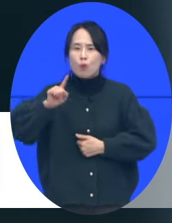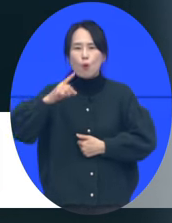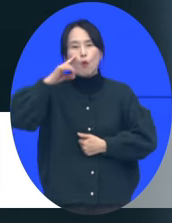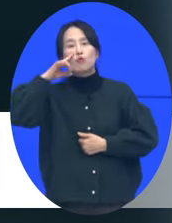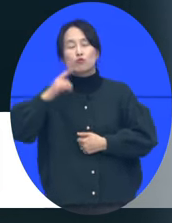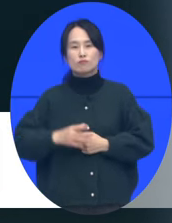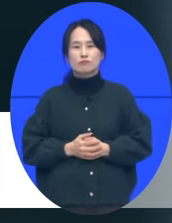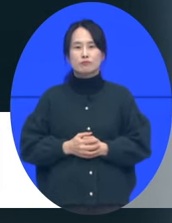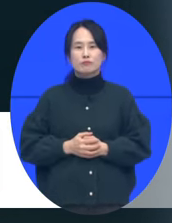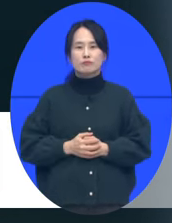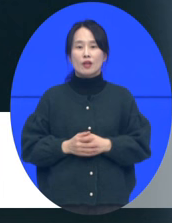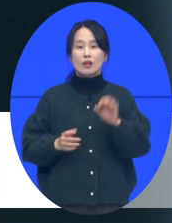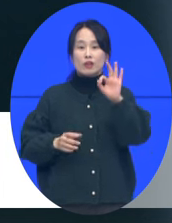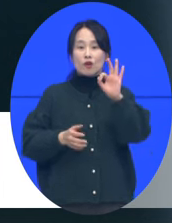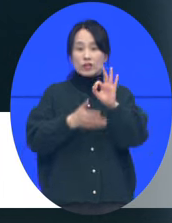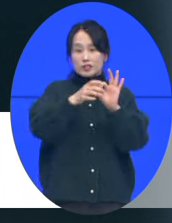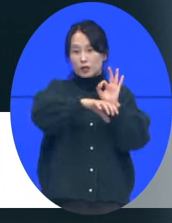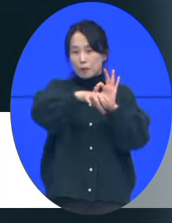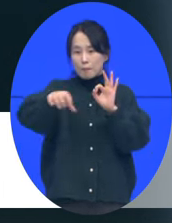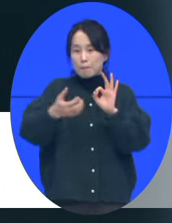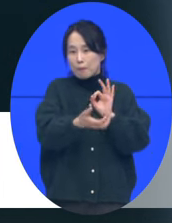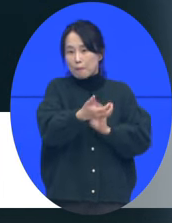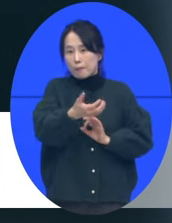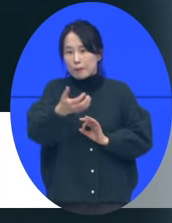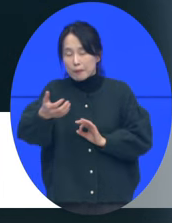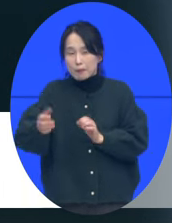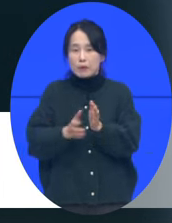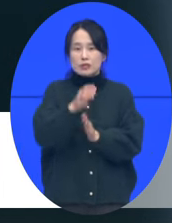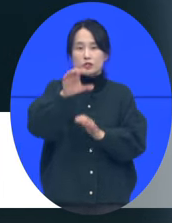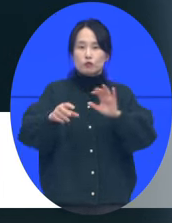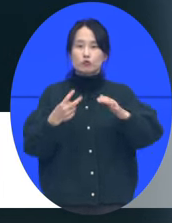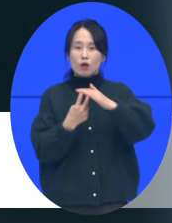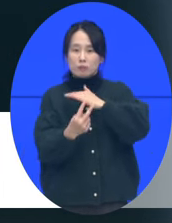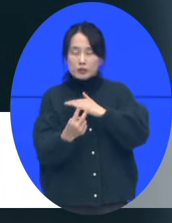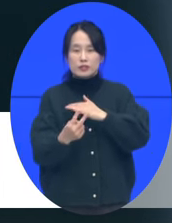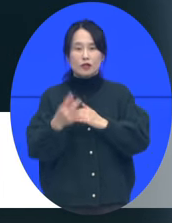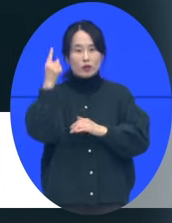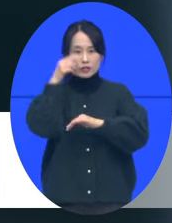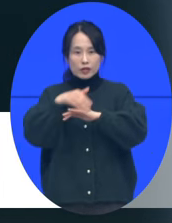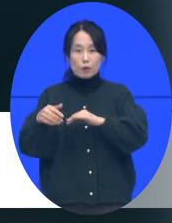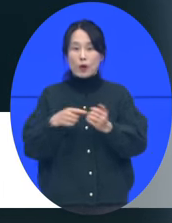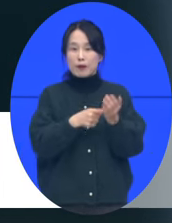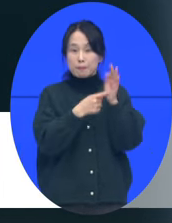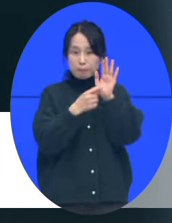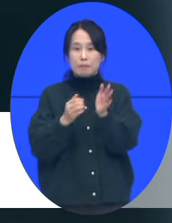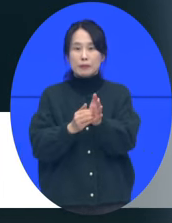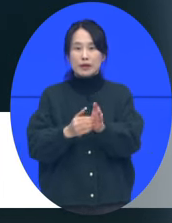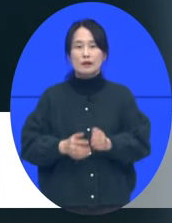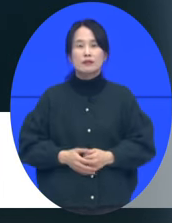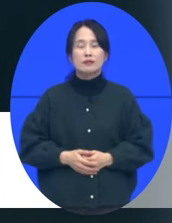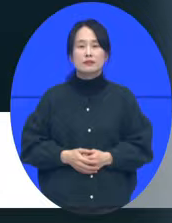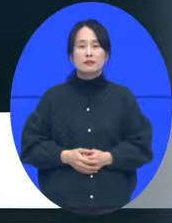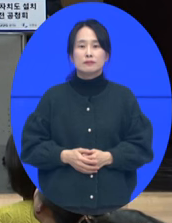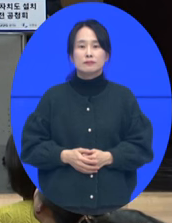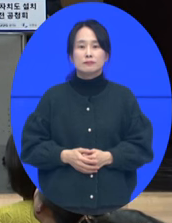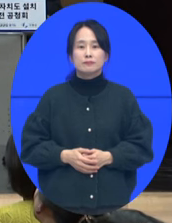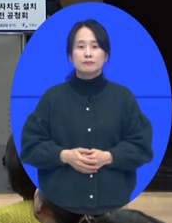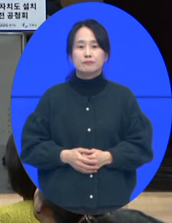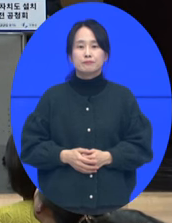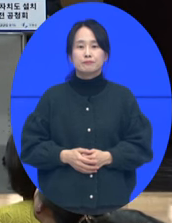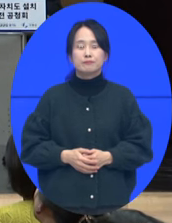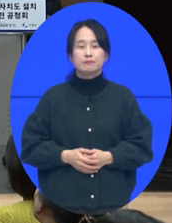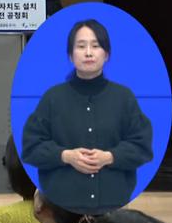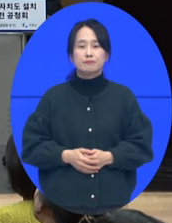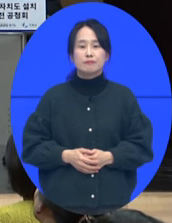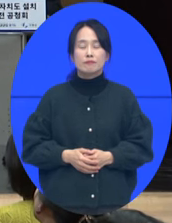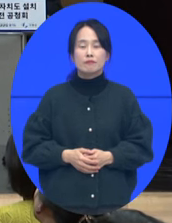경기도가 이번에 개 시군을 순회하며 시군별 비전과 전략을 제시했습니다 서문영 기자입니다